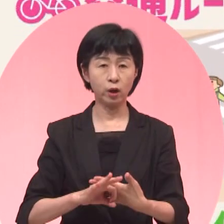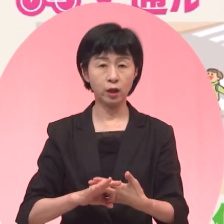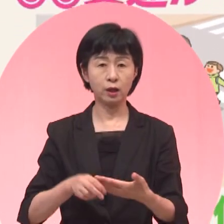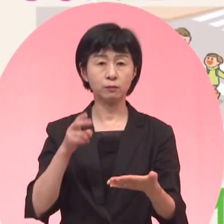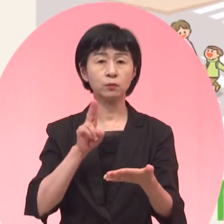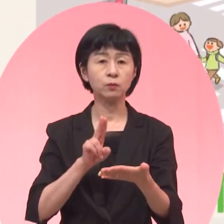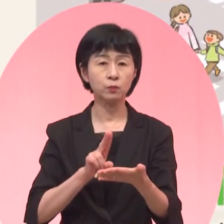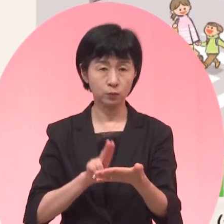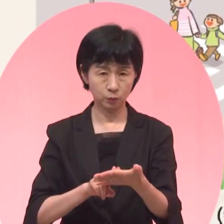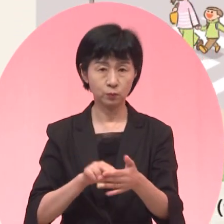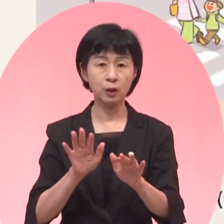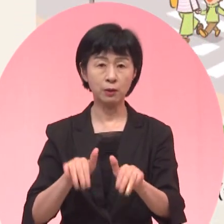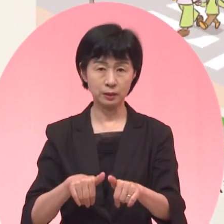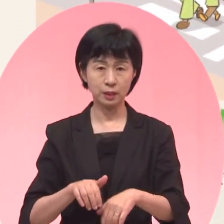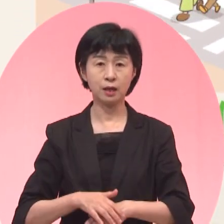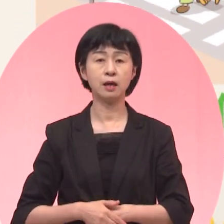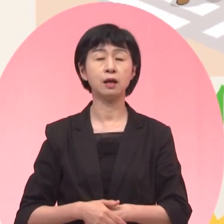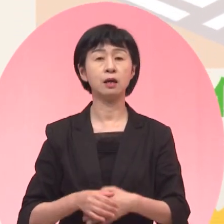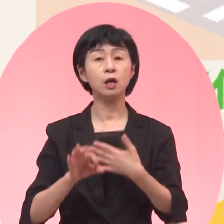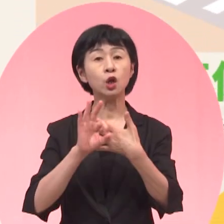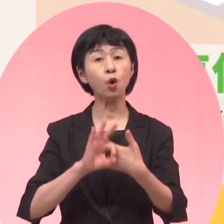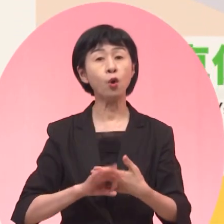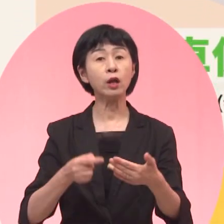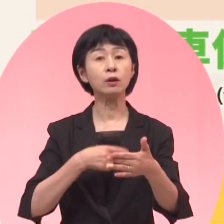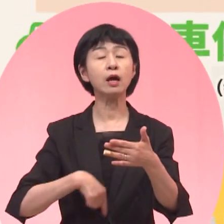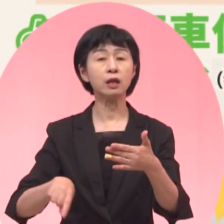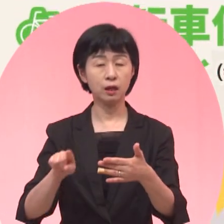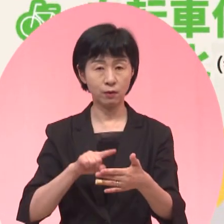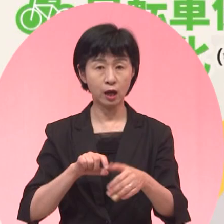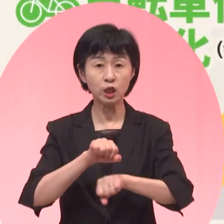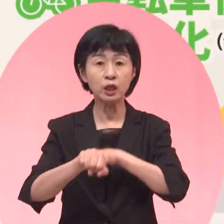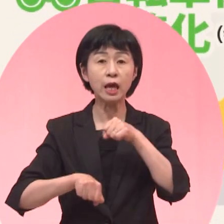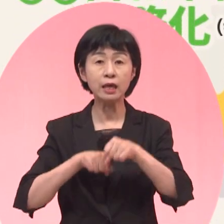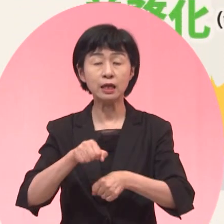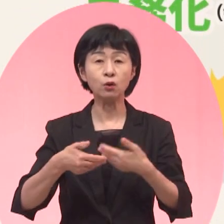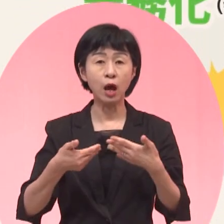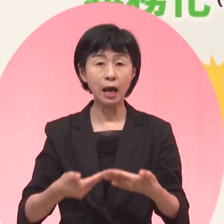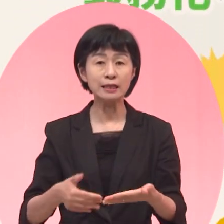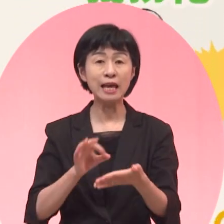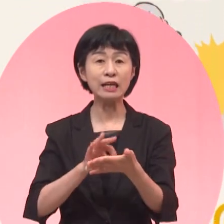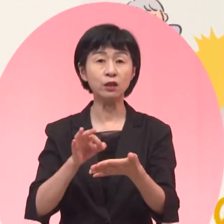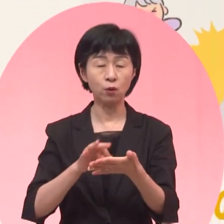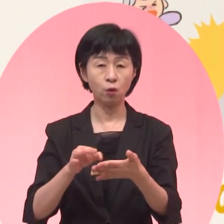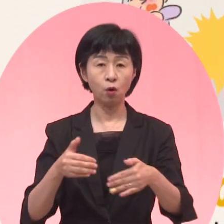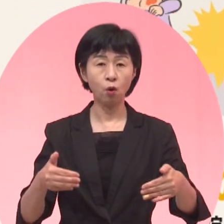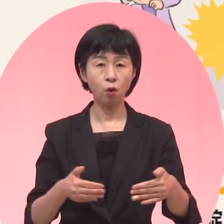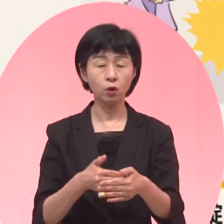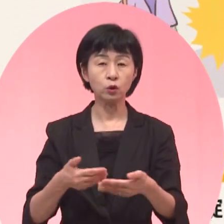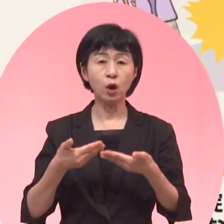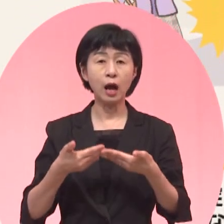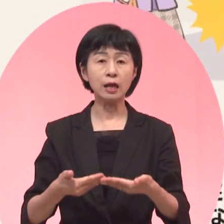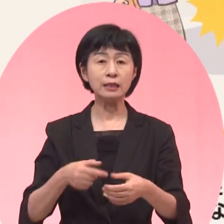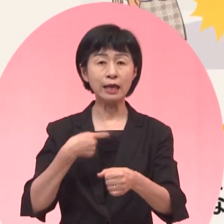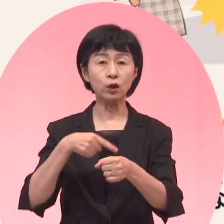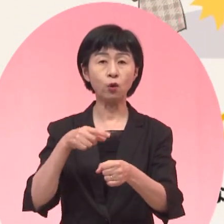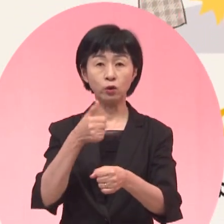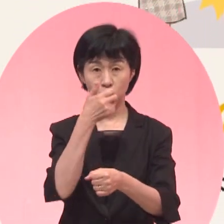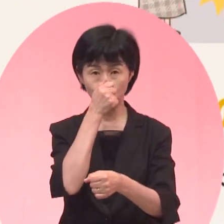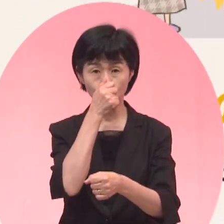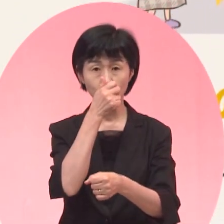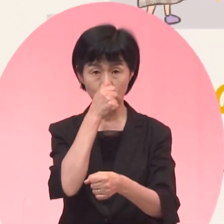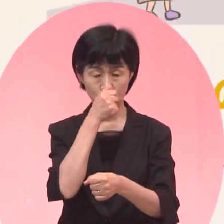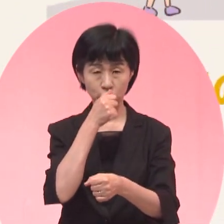制定されました。条例では自転車の安全利用や交通安全教育の充